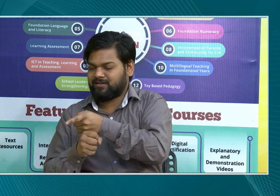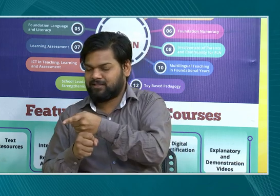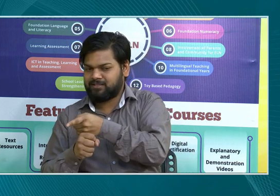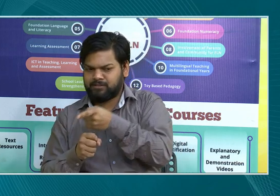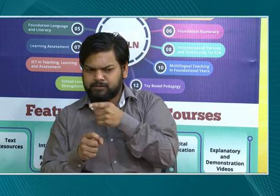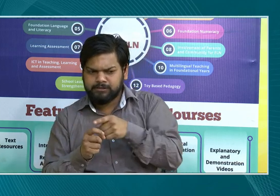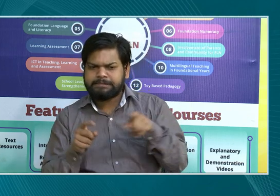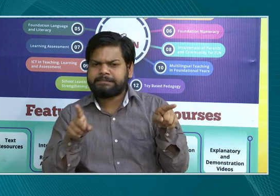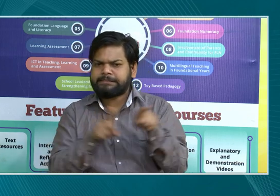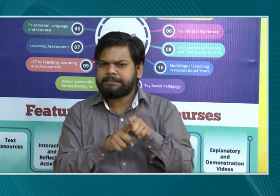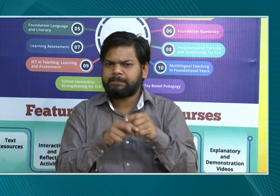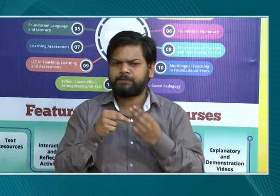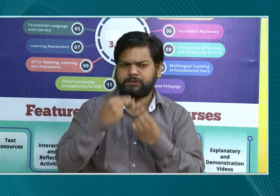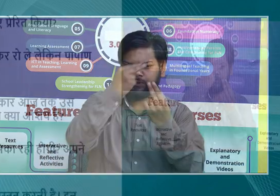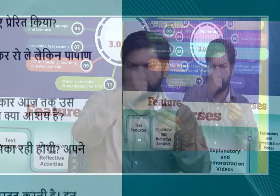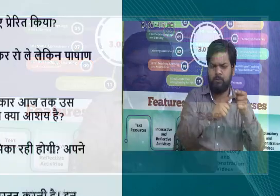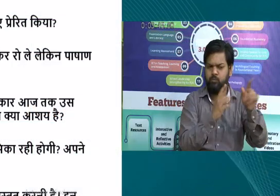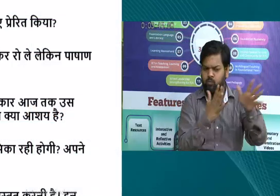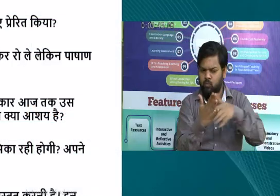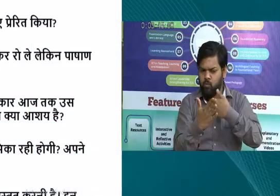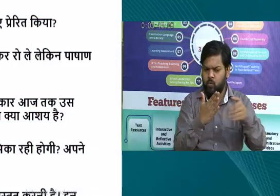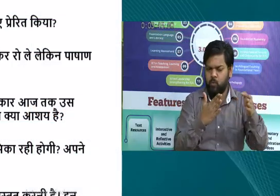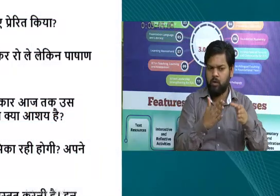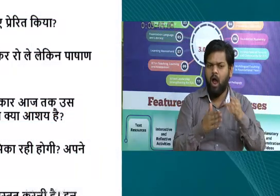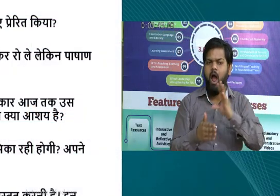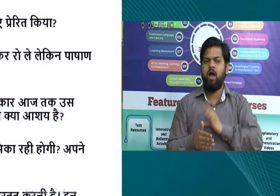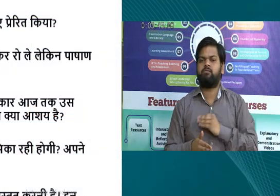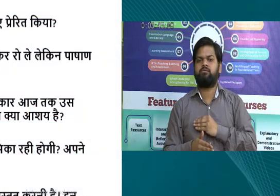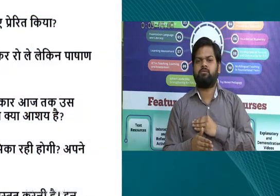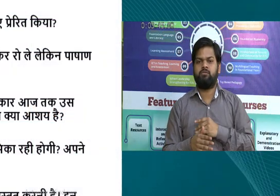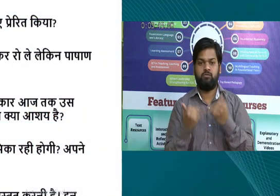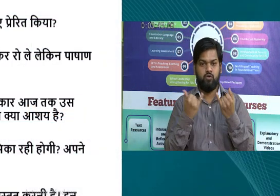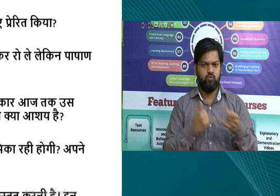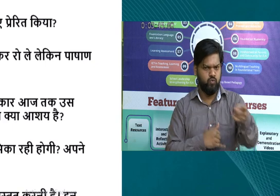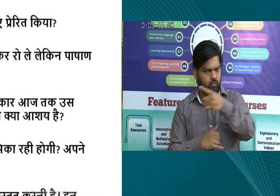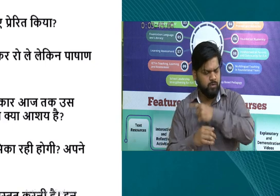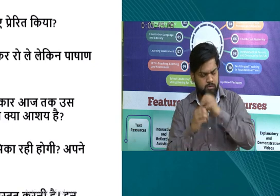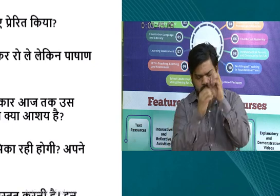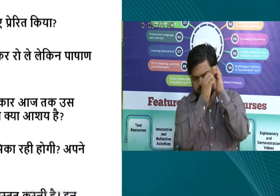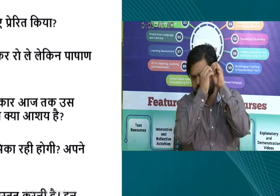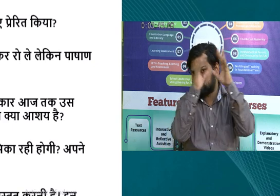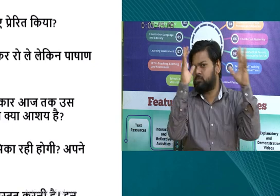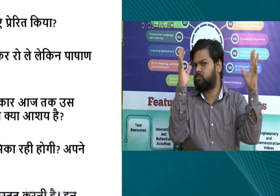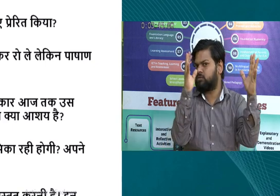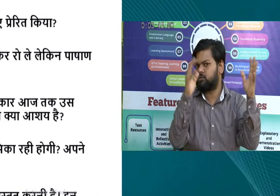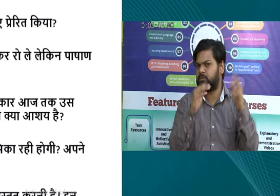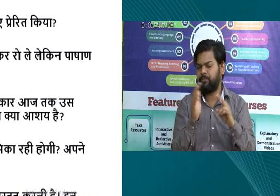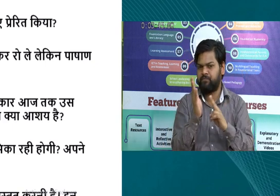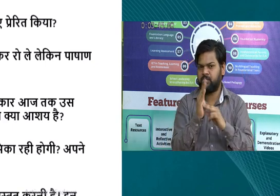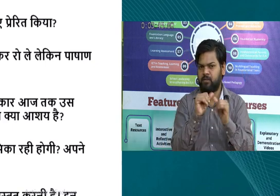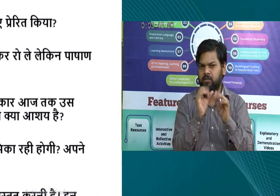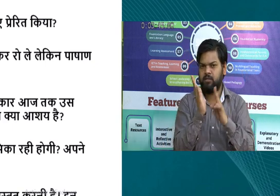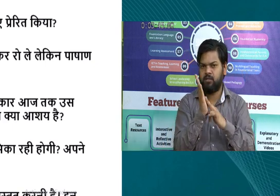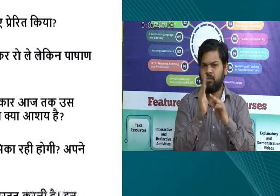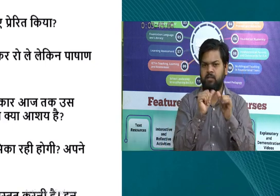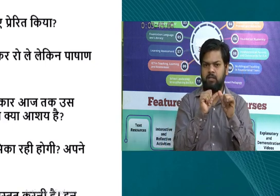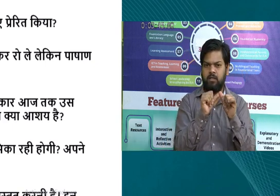कल्पना कीजिए की नाना साहब की जो जो है मैना की